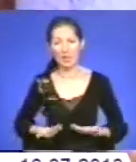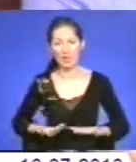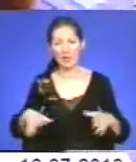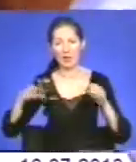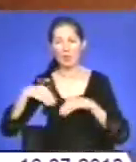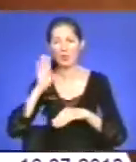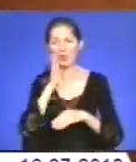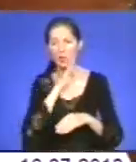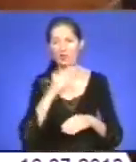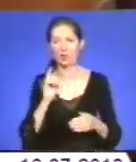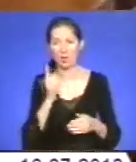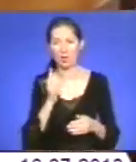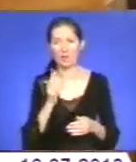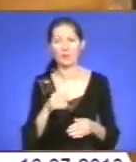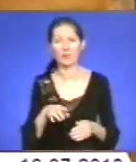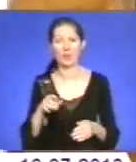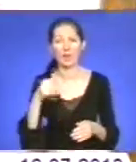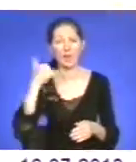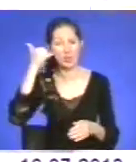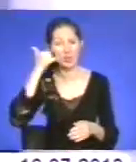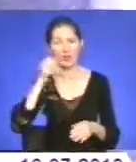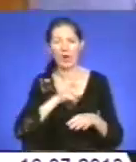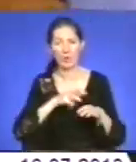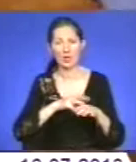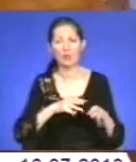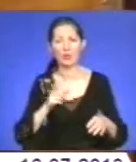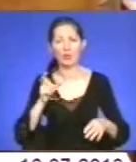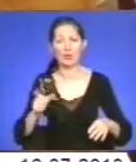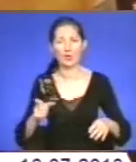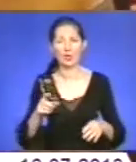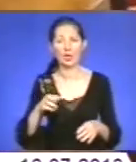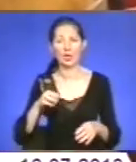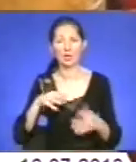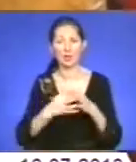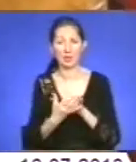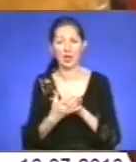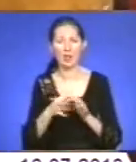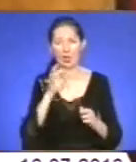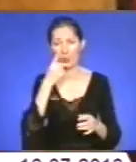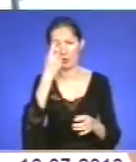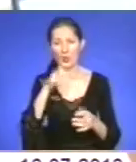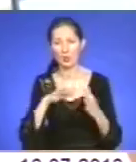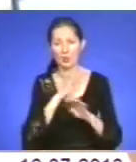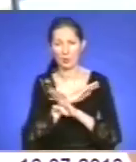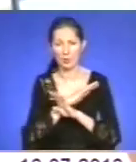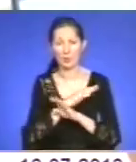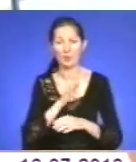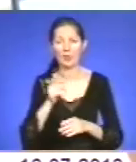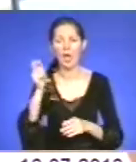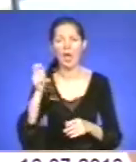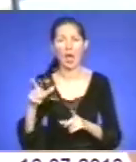зателефонував житель Торського та повідомив про смерть дворічного сина його співмешканки. Виїздом на місце подій слідчої оперативної групи було встановлено,